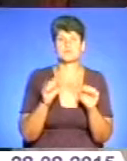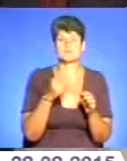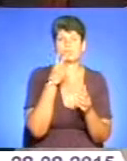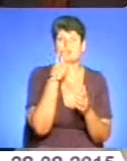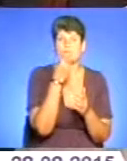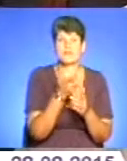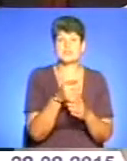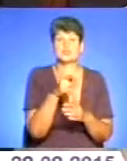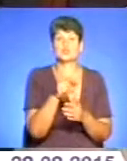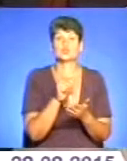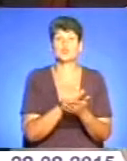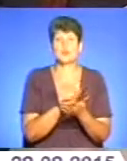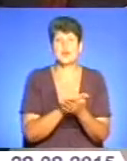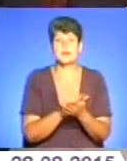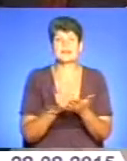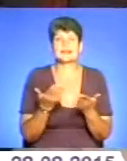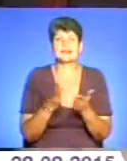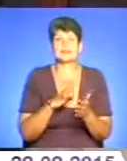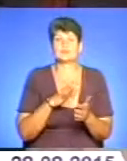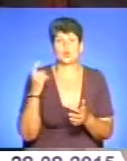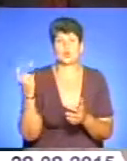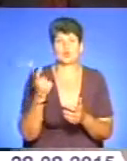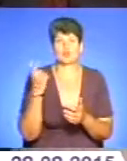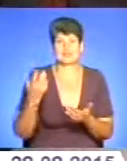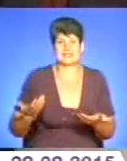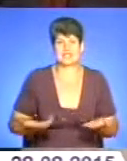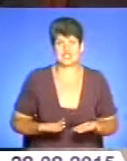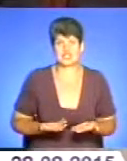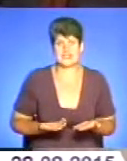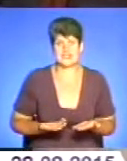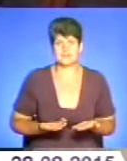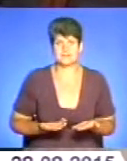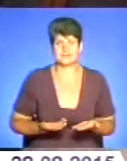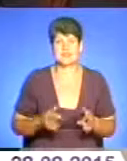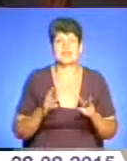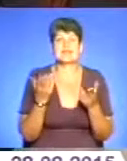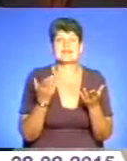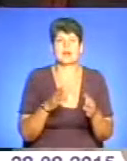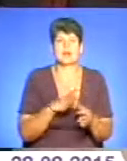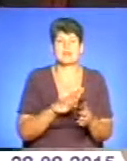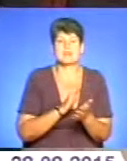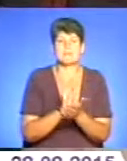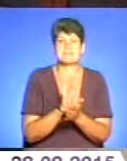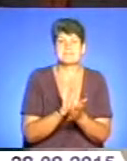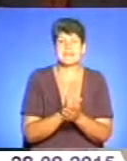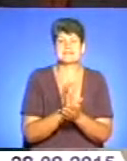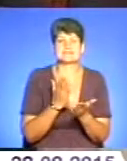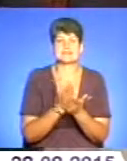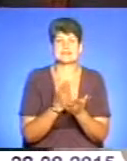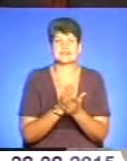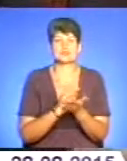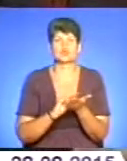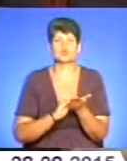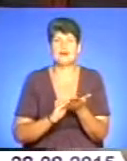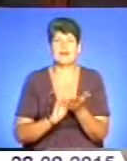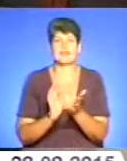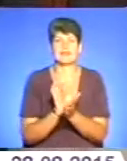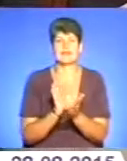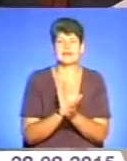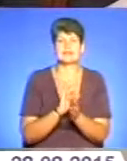парки, де були сквери, де була житлова забудова. Тобто ми можемо через призму віків, через призму змін бачити, як наше